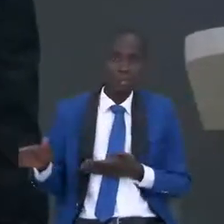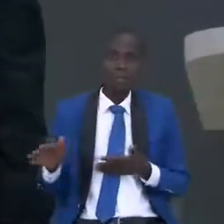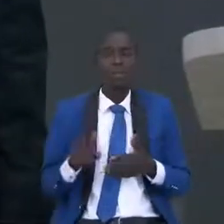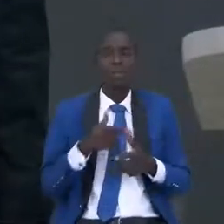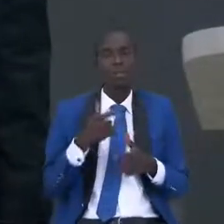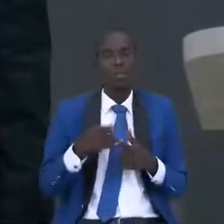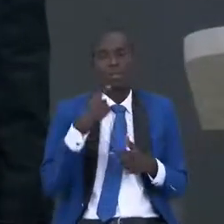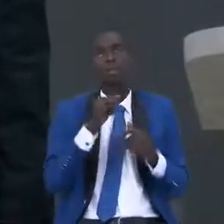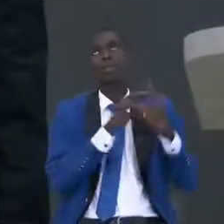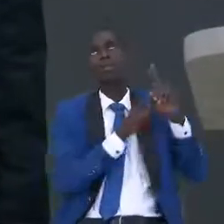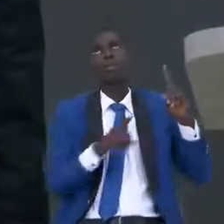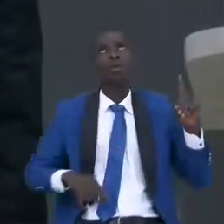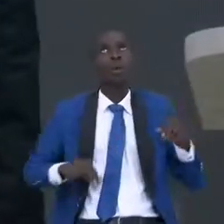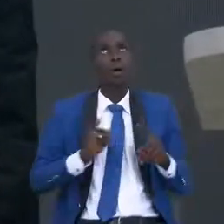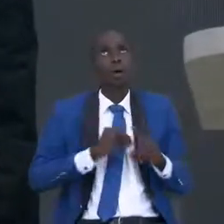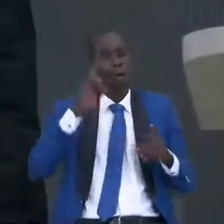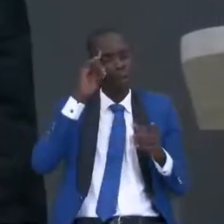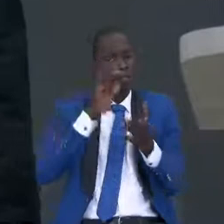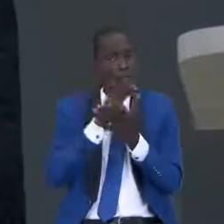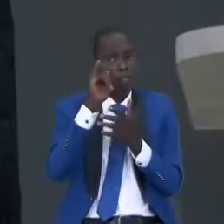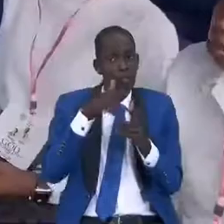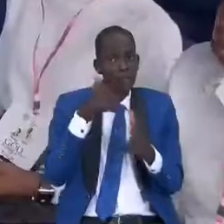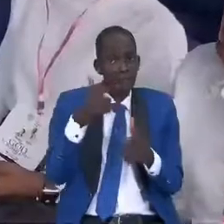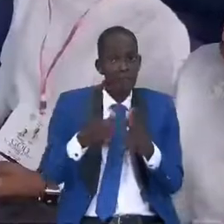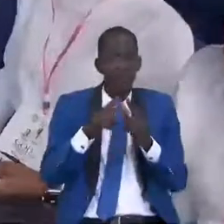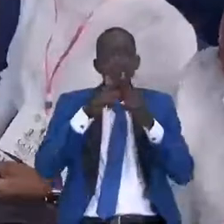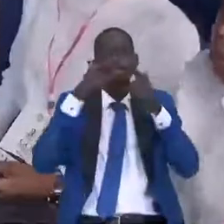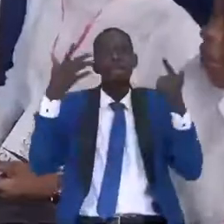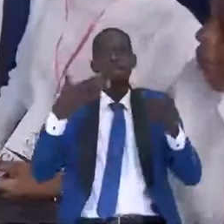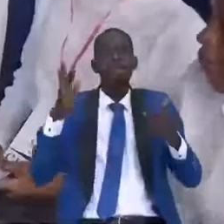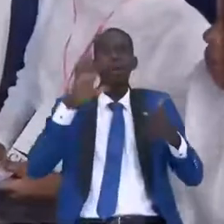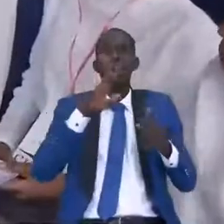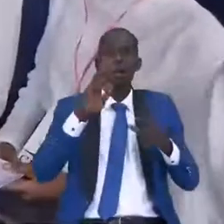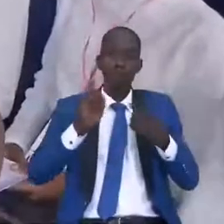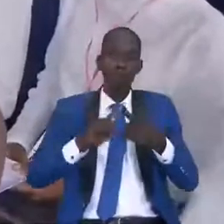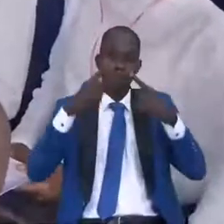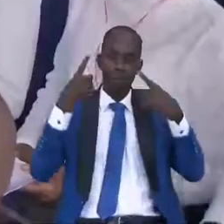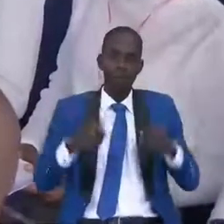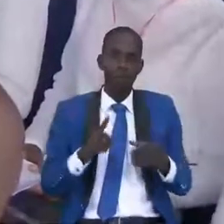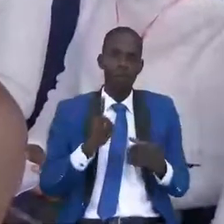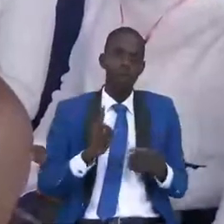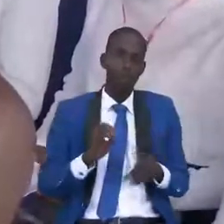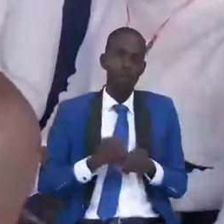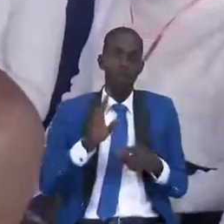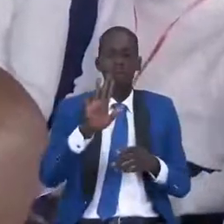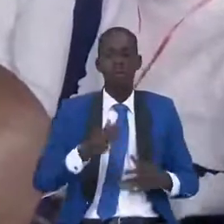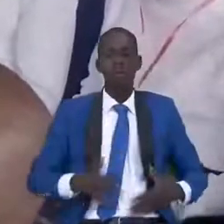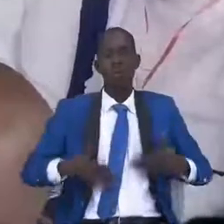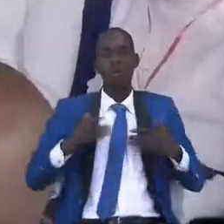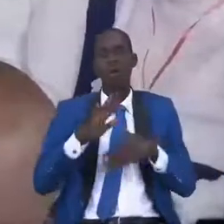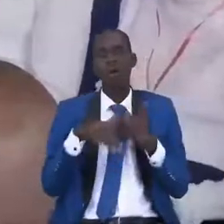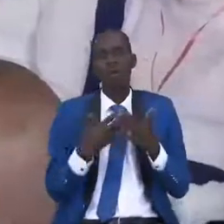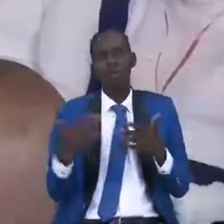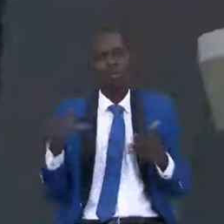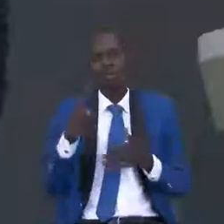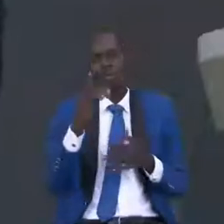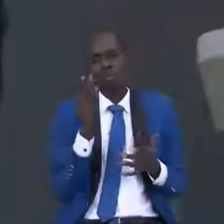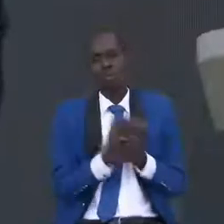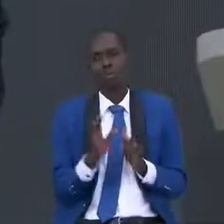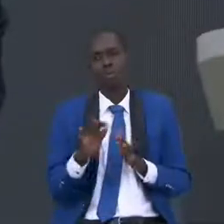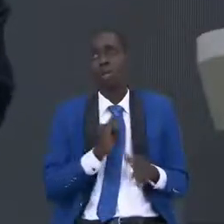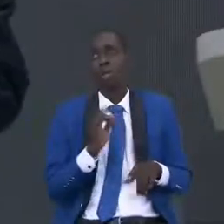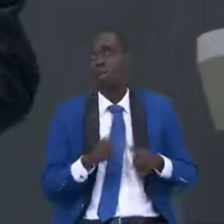grandes choses sont sur le point de se produire dans ta vie. Toutes les choses que tu fuyais, je ne peux pas aller là-bas, je